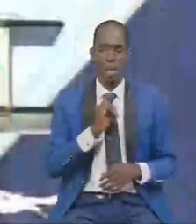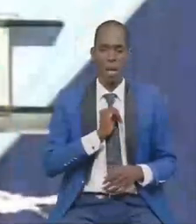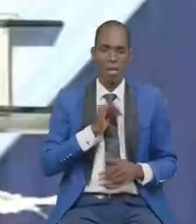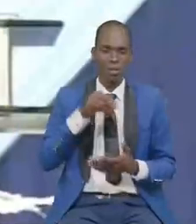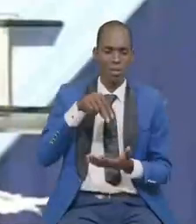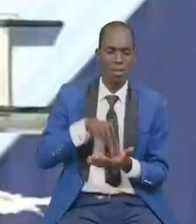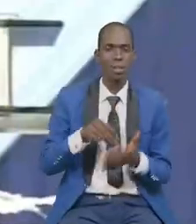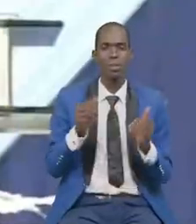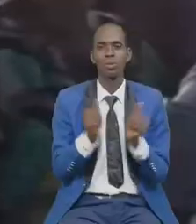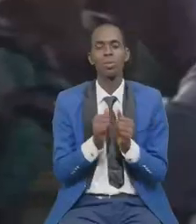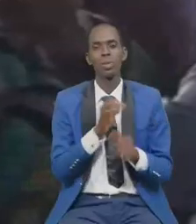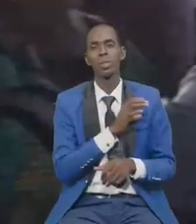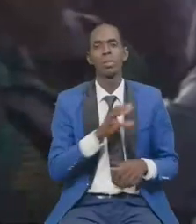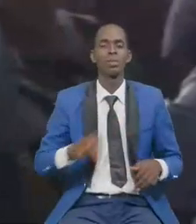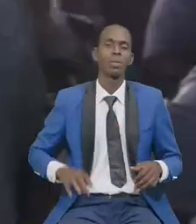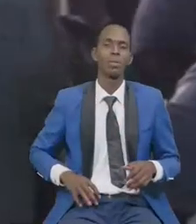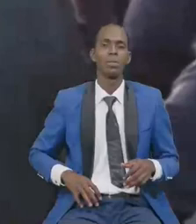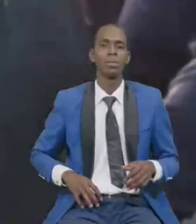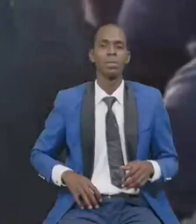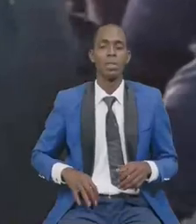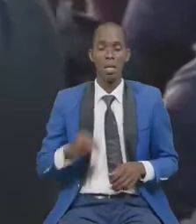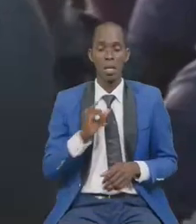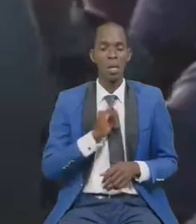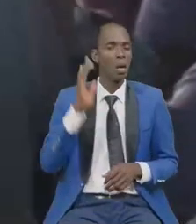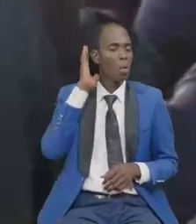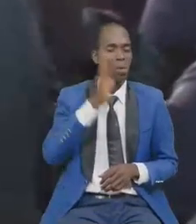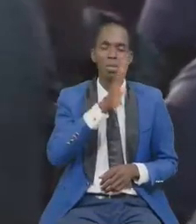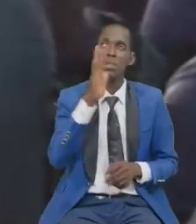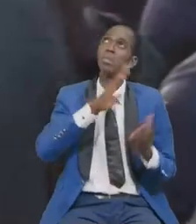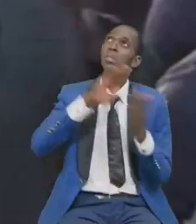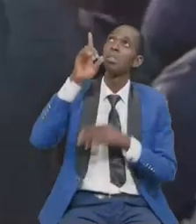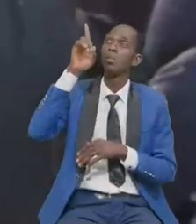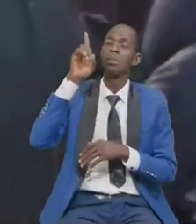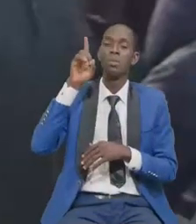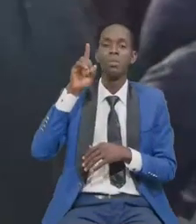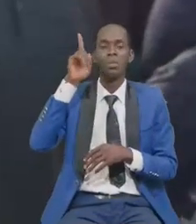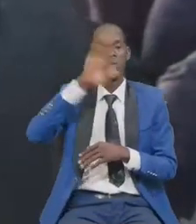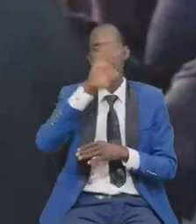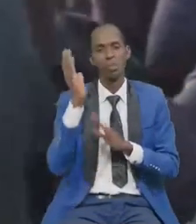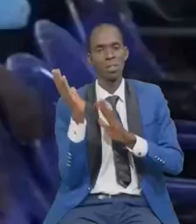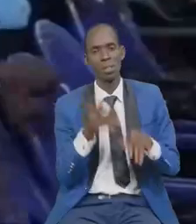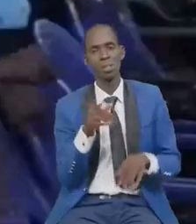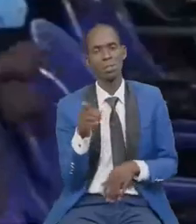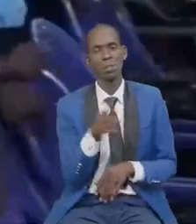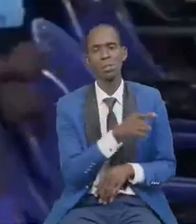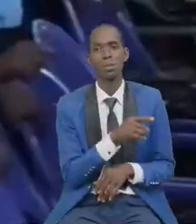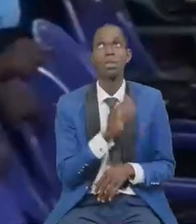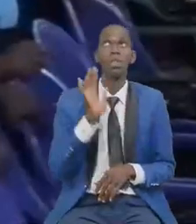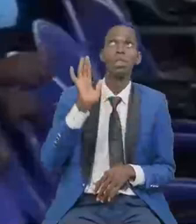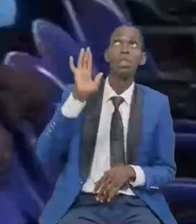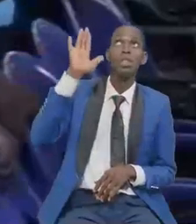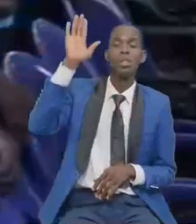Je tiens avec Christ. Je ne vais jamais l'abandonner. Il ne va jamais t'abandonner. Sa croix